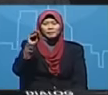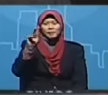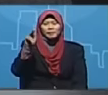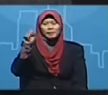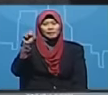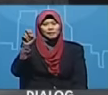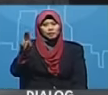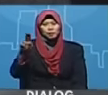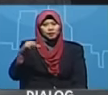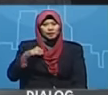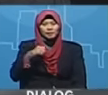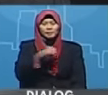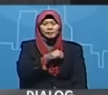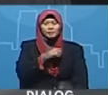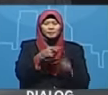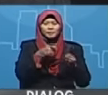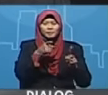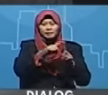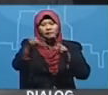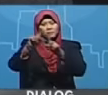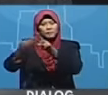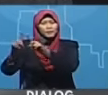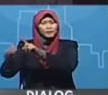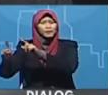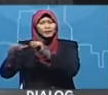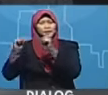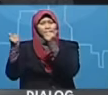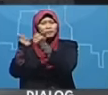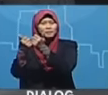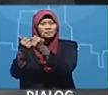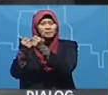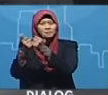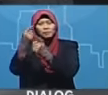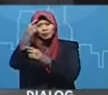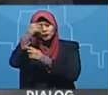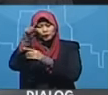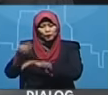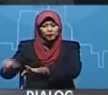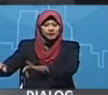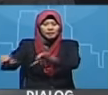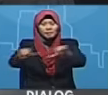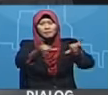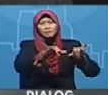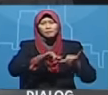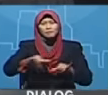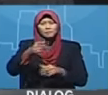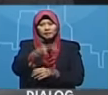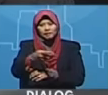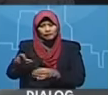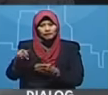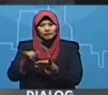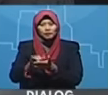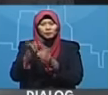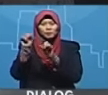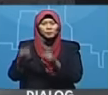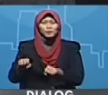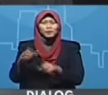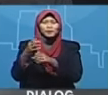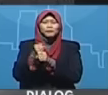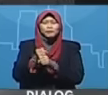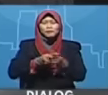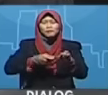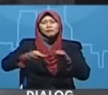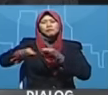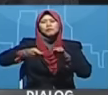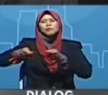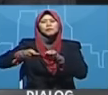ni ahli dia terdiri daripada pelbagai agensi. Okay. Sebab untuk kita menyelaraskan apa ni perkara ni supaya kita dapat